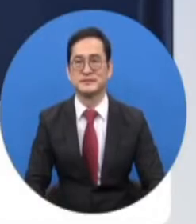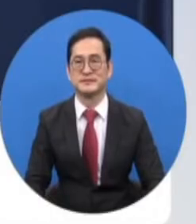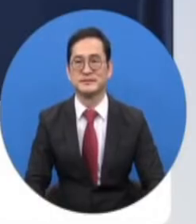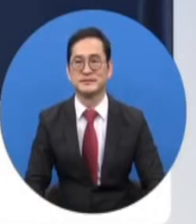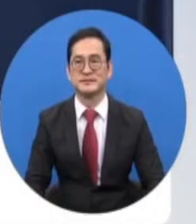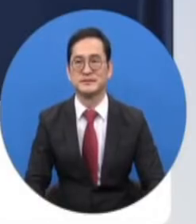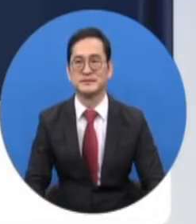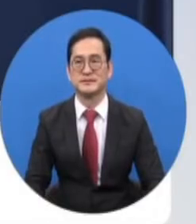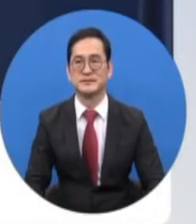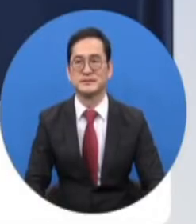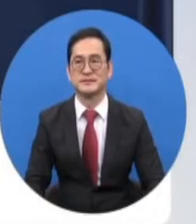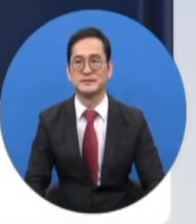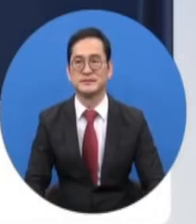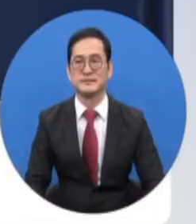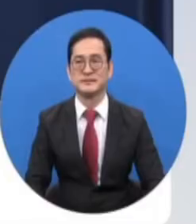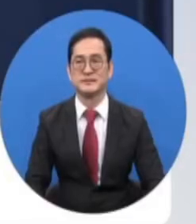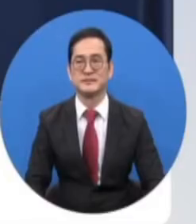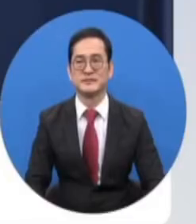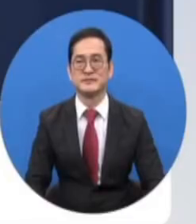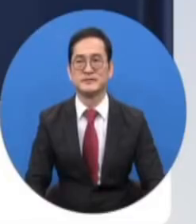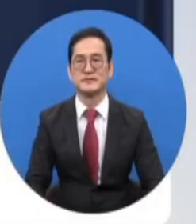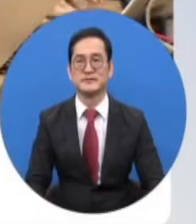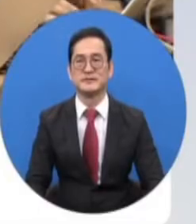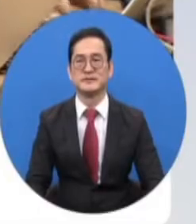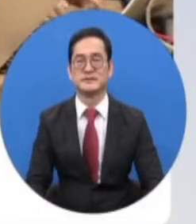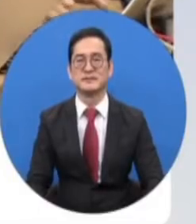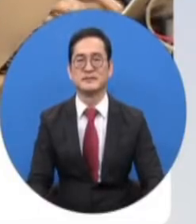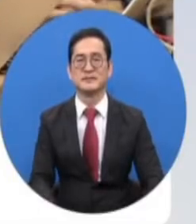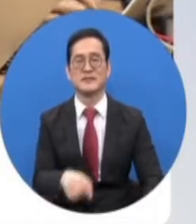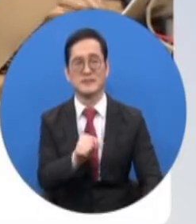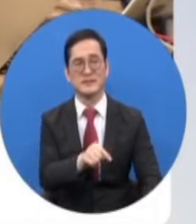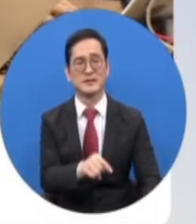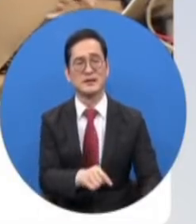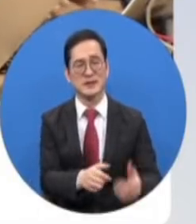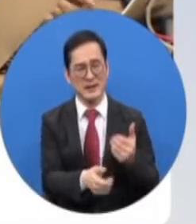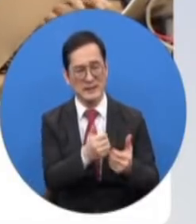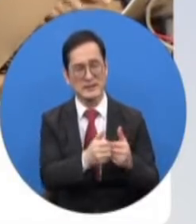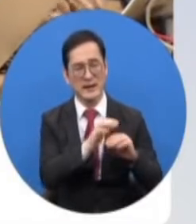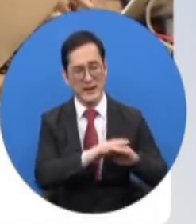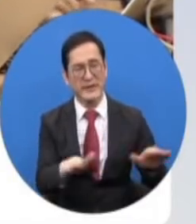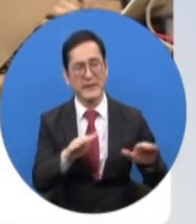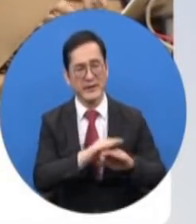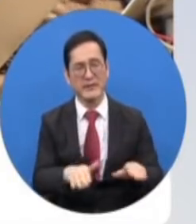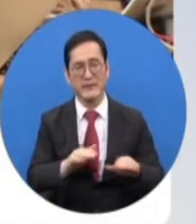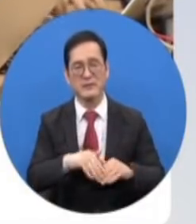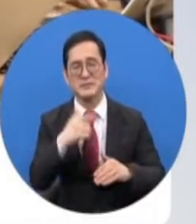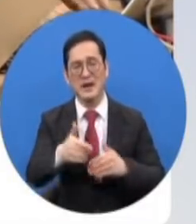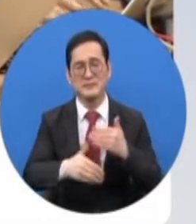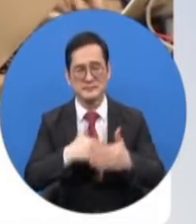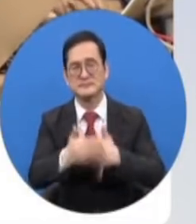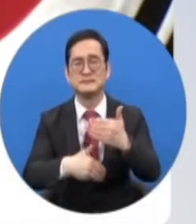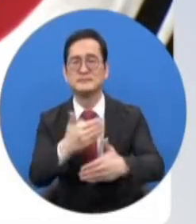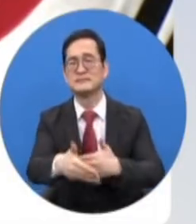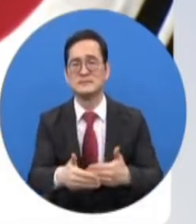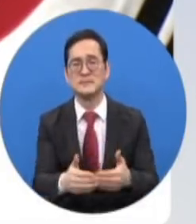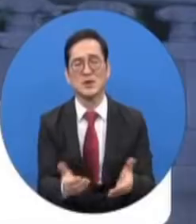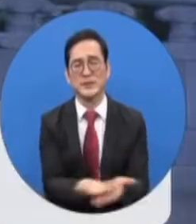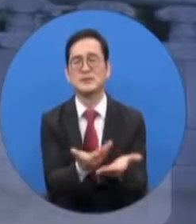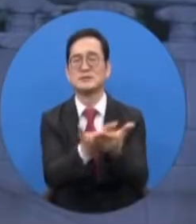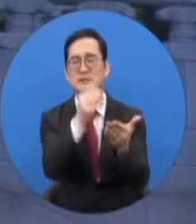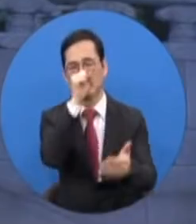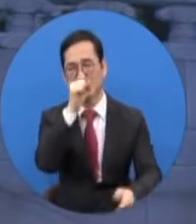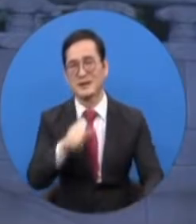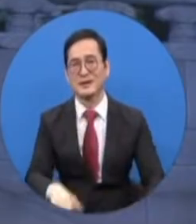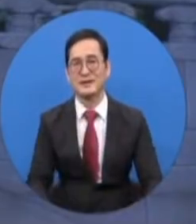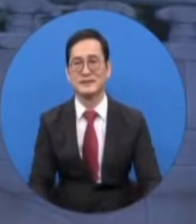아닌가. 마침표를 순간순간 우리가 찍어줘야 또 앞으로 갈 수 있는 거죠. 저는 그렇게 조언 드리고 싶습니다. 예. 꼭